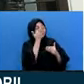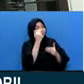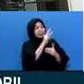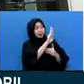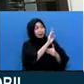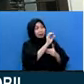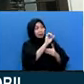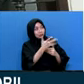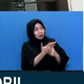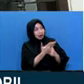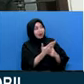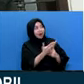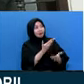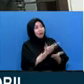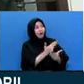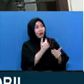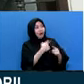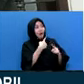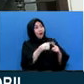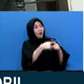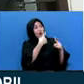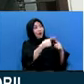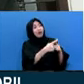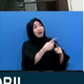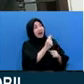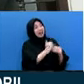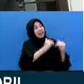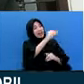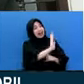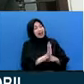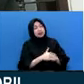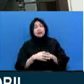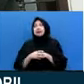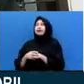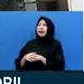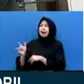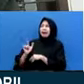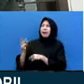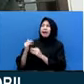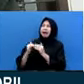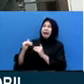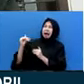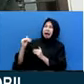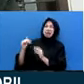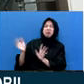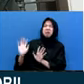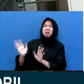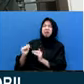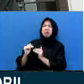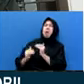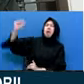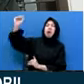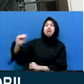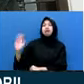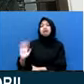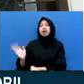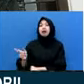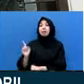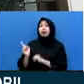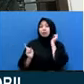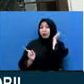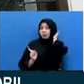dengan tingginya permintaan kalau untuk lonjakan Saya rasa tidak begitu signifikan ya mas karena eh dari